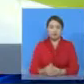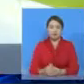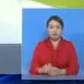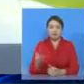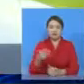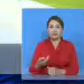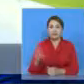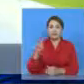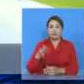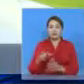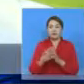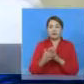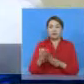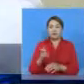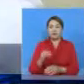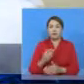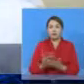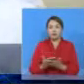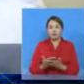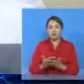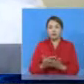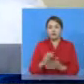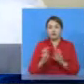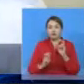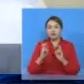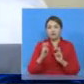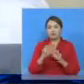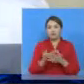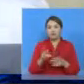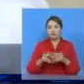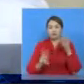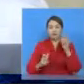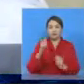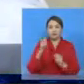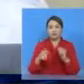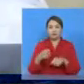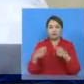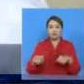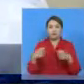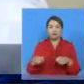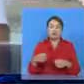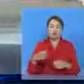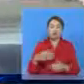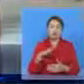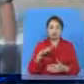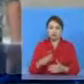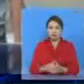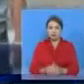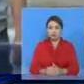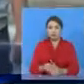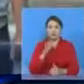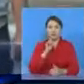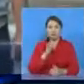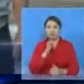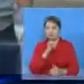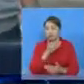ауданы Бестамақ ауылынан келіп отырмыз. Сығылай фермасынан. Сол сүт өнімдерін алып келіп сатылып жатыр. Дәмін көрген жоқпын, бірақ